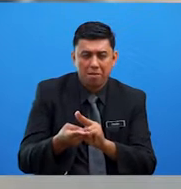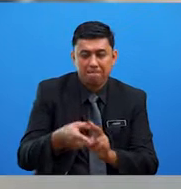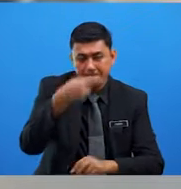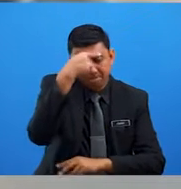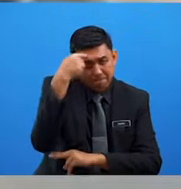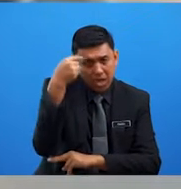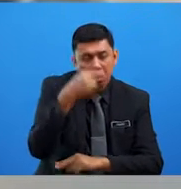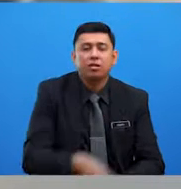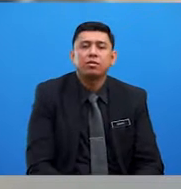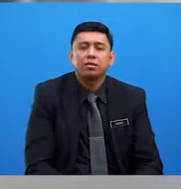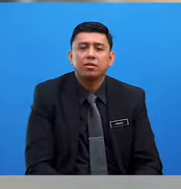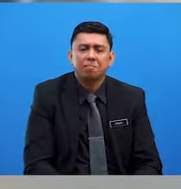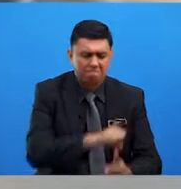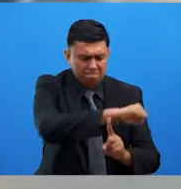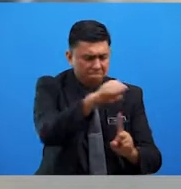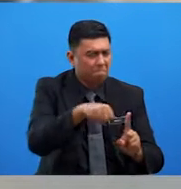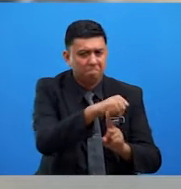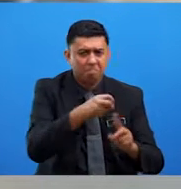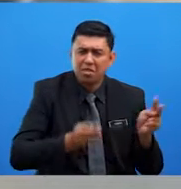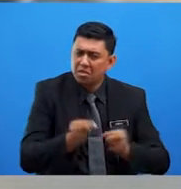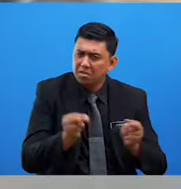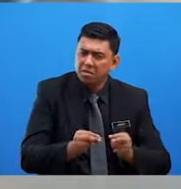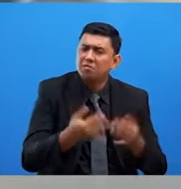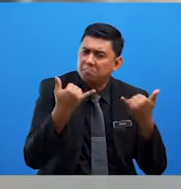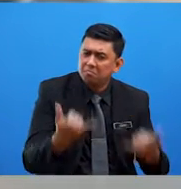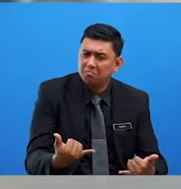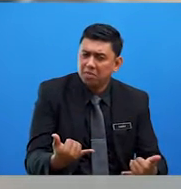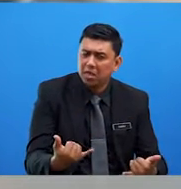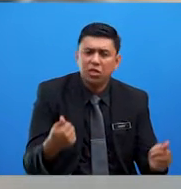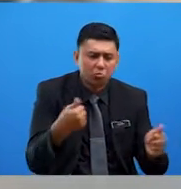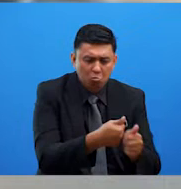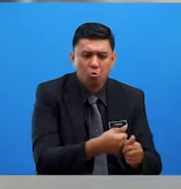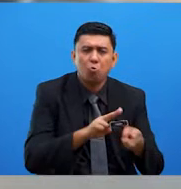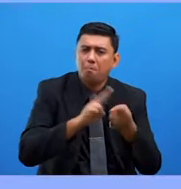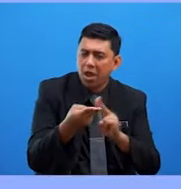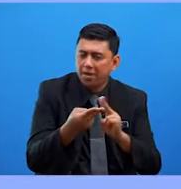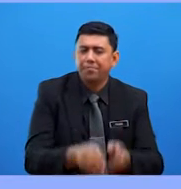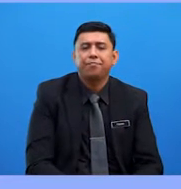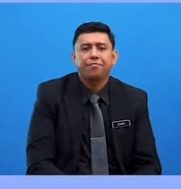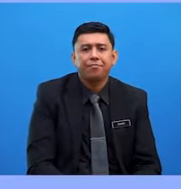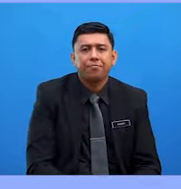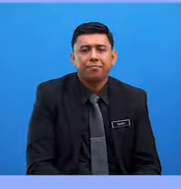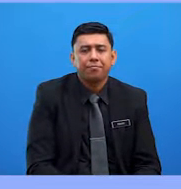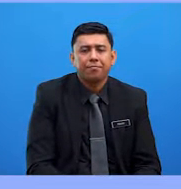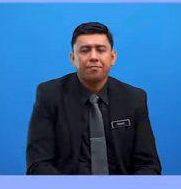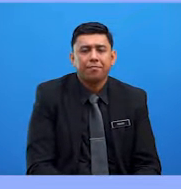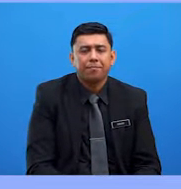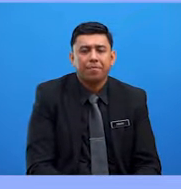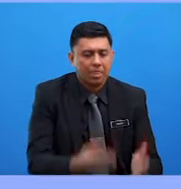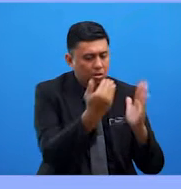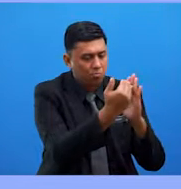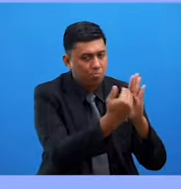berubah-ubah menyebabkan persekitaran perniagaan masa kini turut berubah. Di sini,